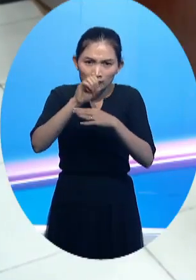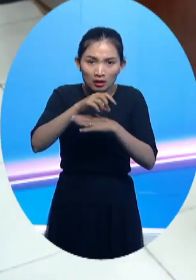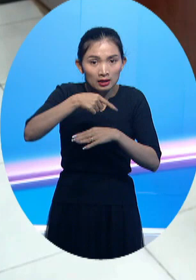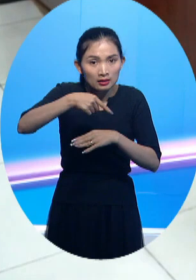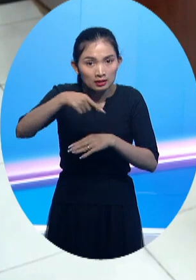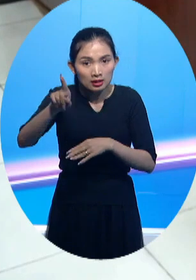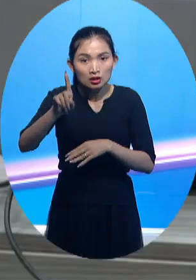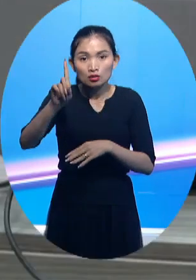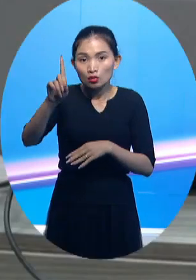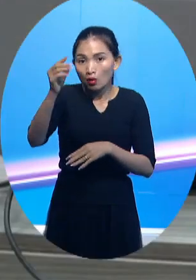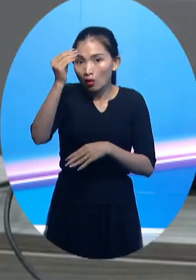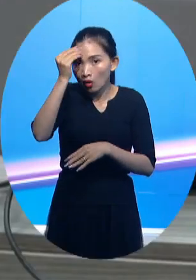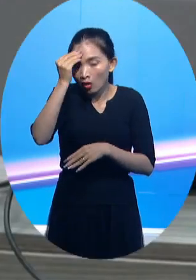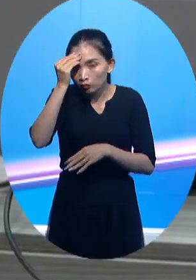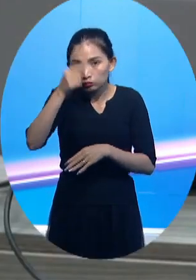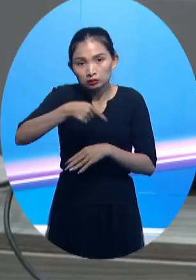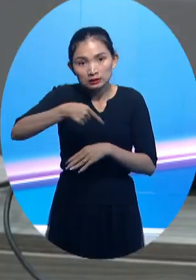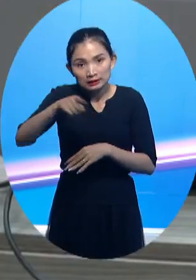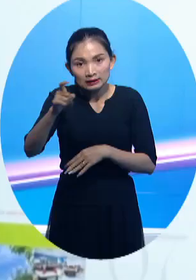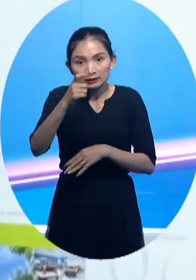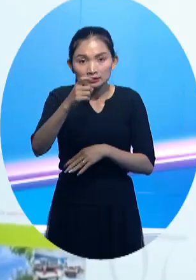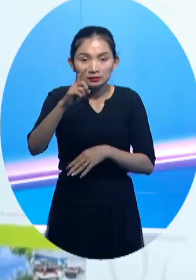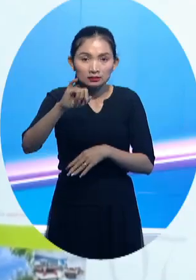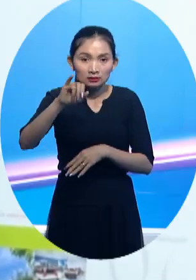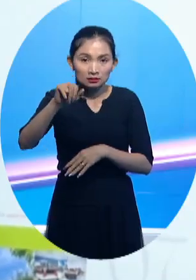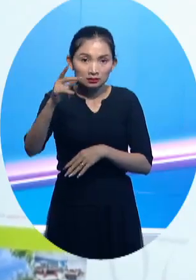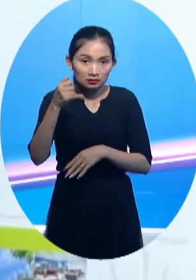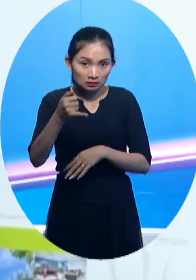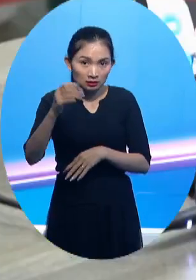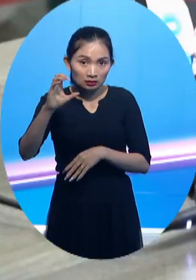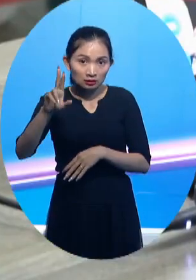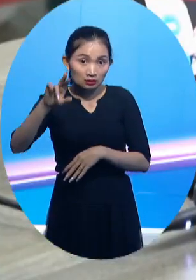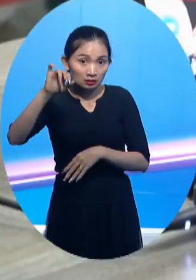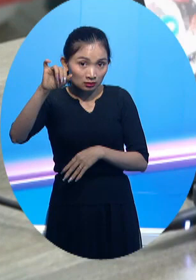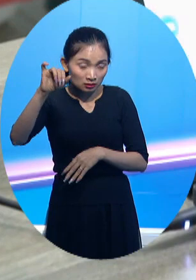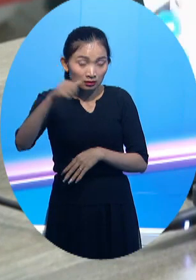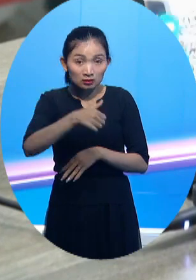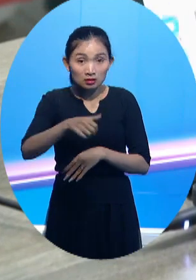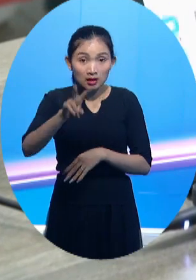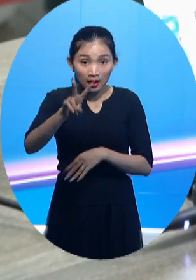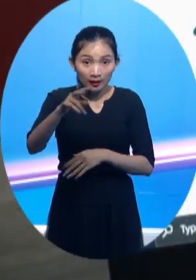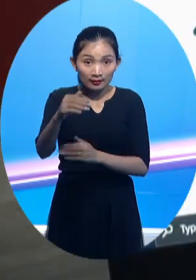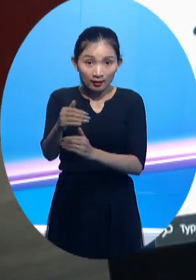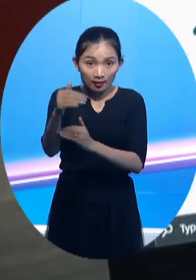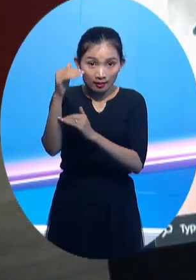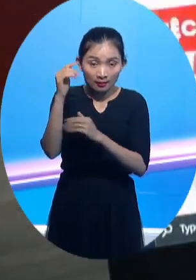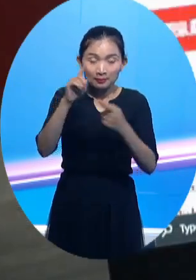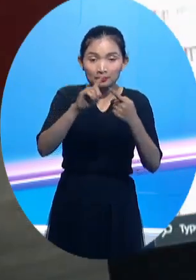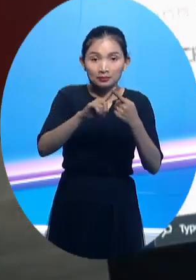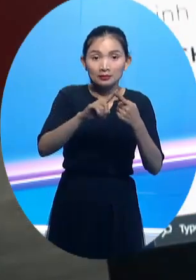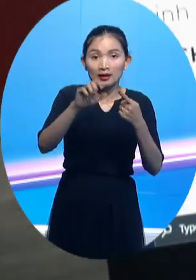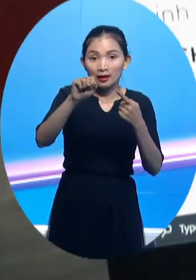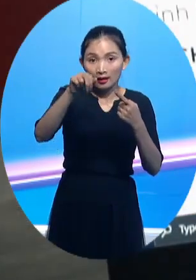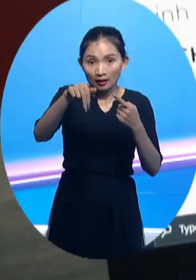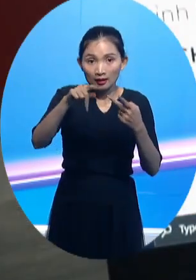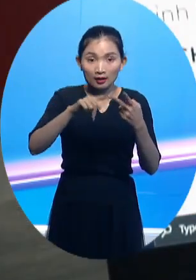được thành lập tại Canada do hai cựu sinh viên tốt nghiệp tại Canada và UK là bình an và Ann Linh sáng lập từ 2017 đến nay